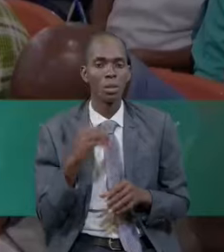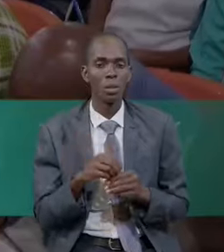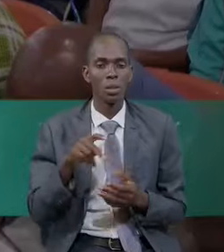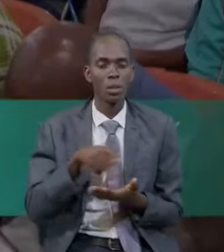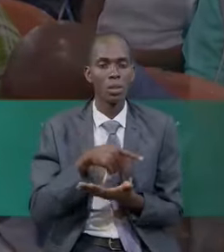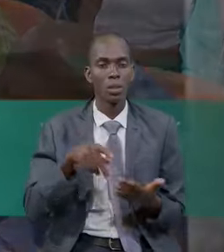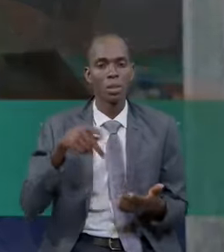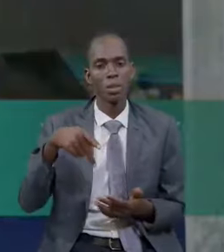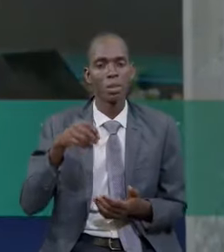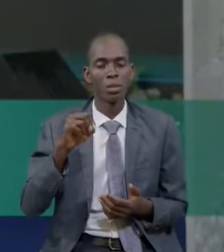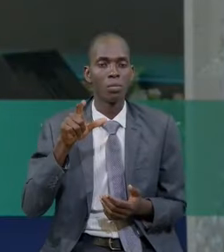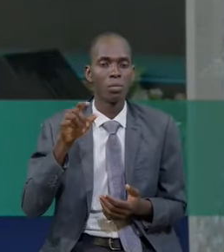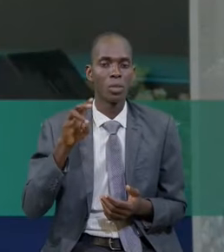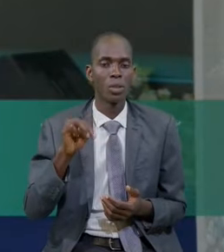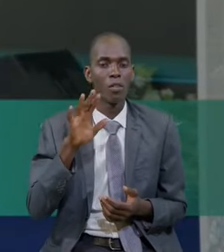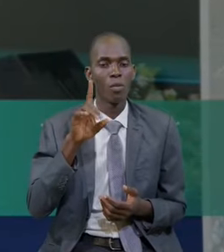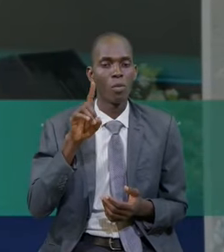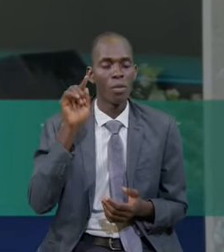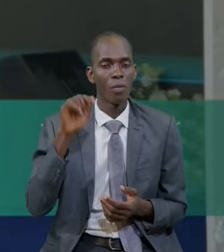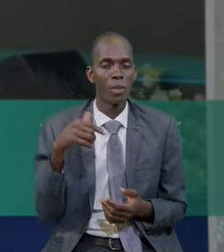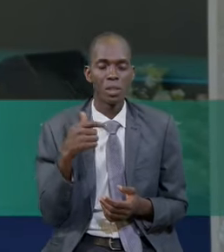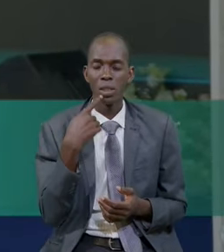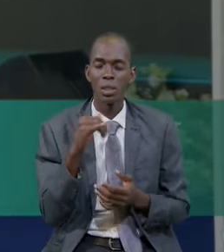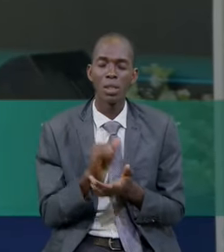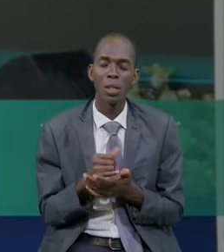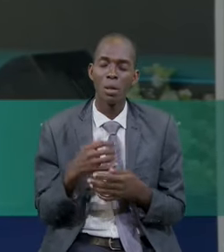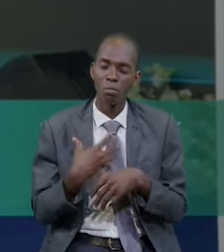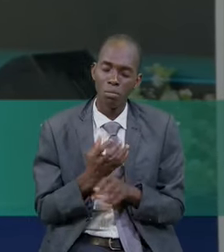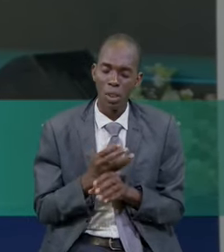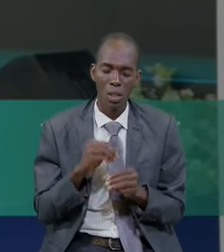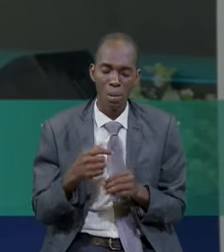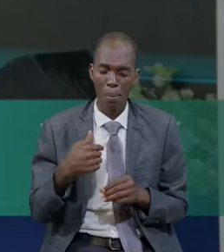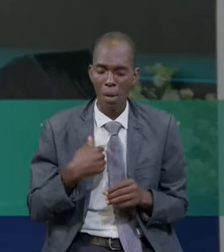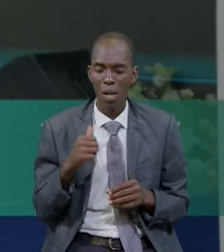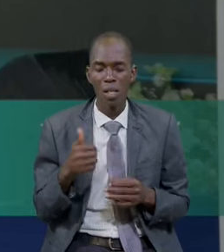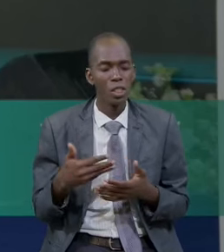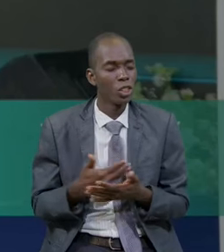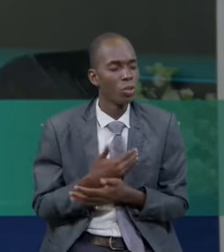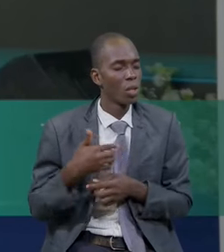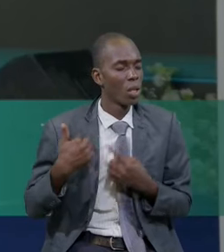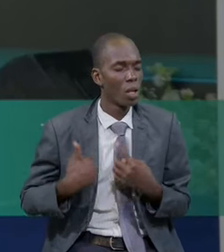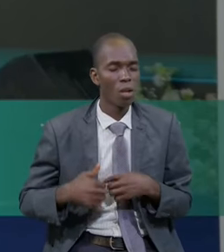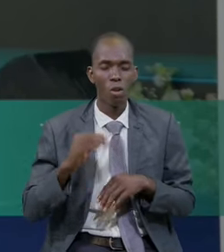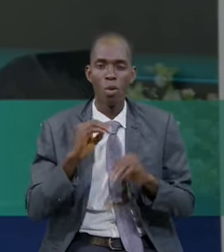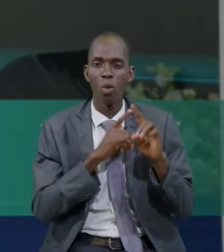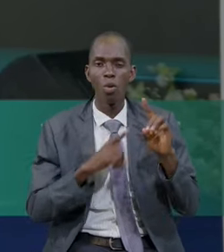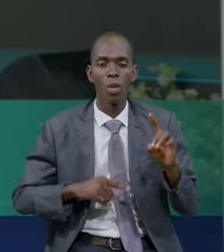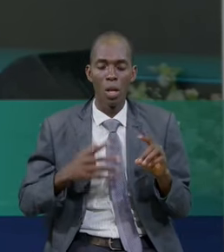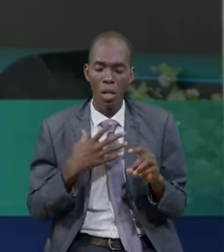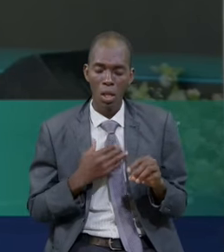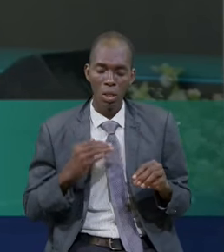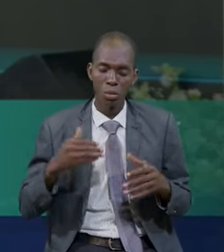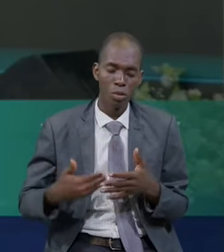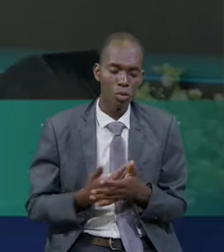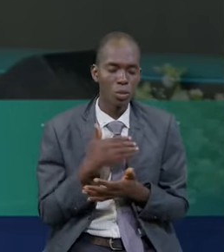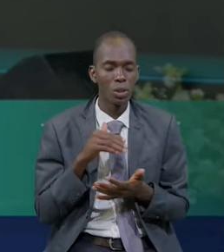verset 10. Crée en moi un cœur pur, ô Dieu, et renouvelle en moi un